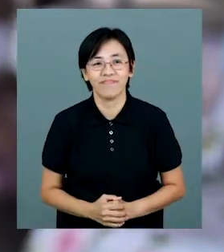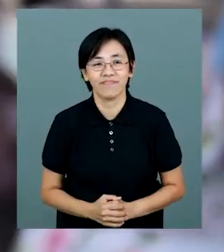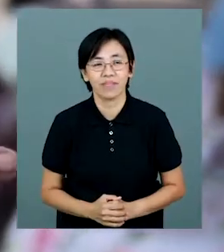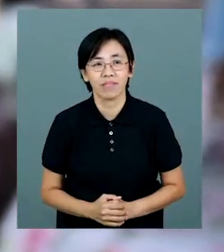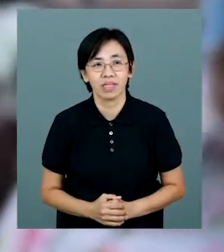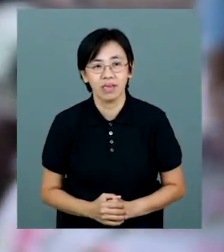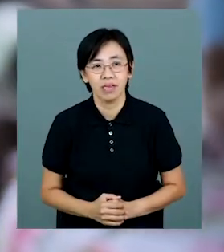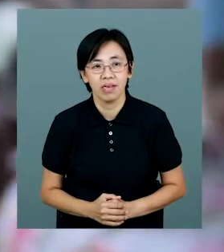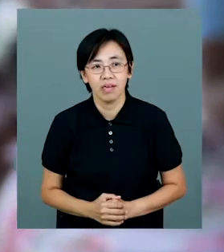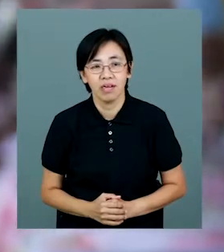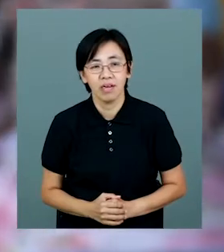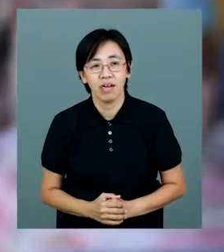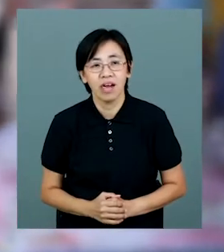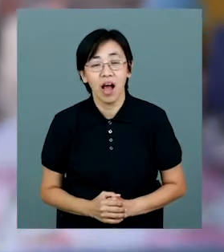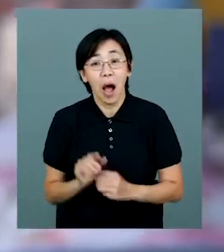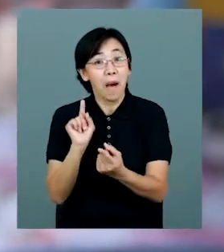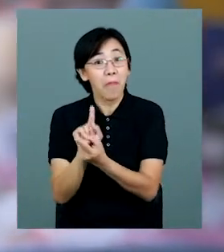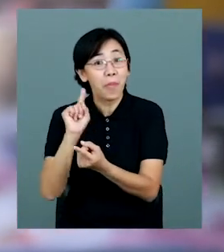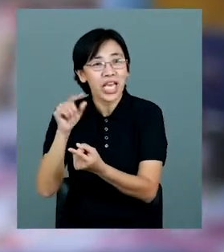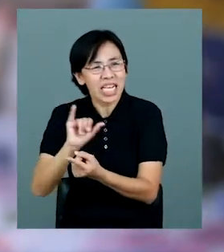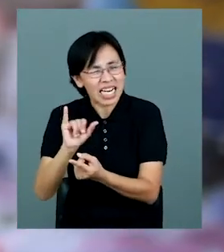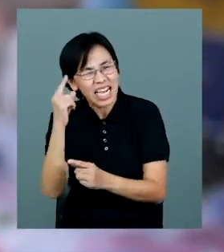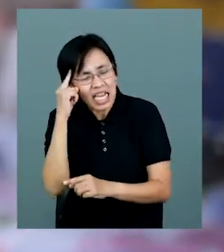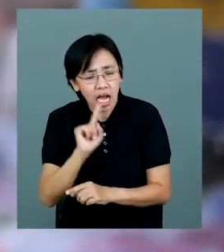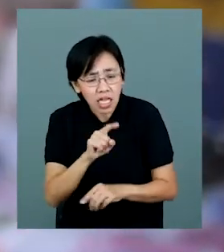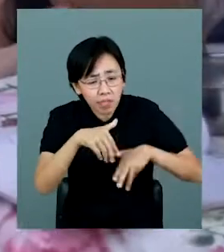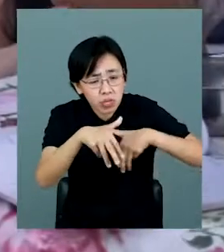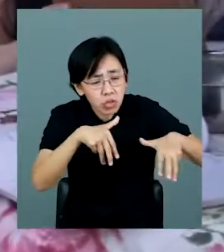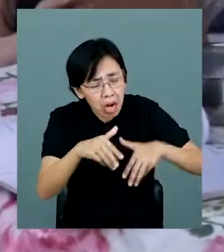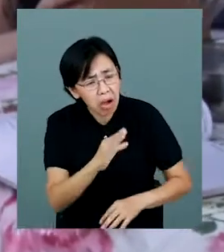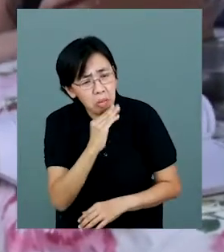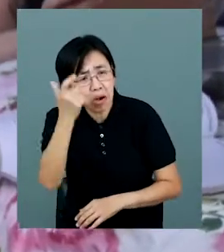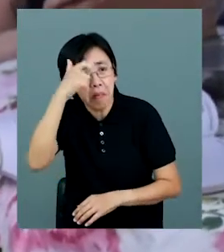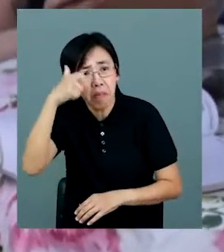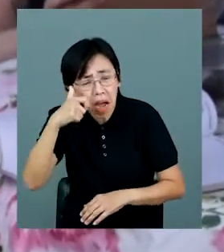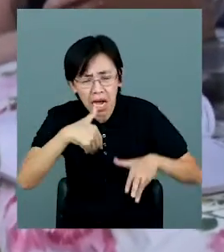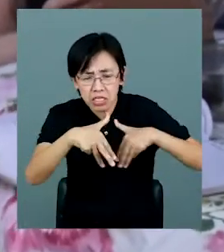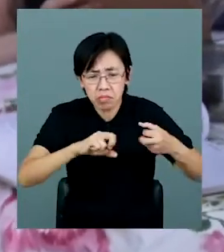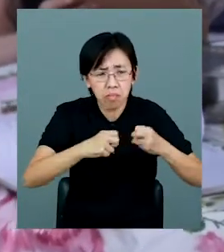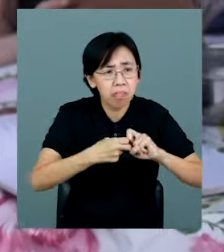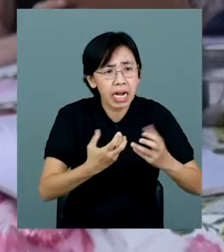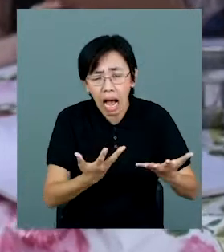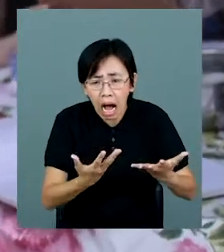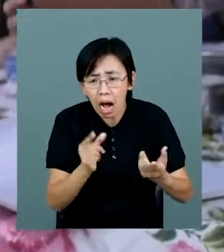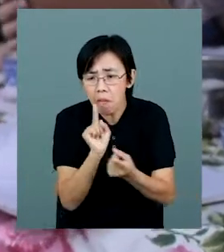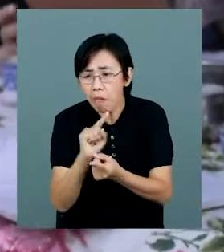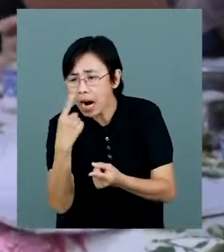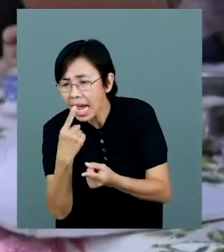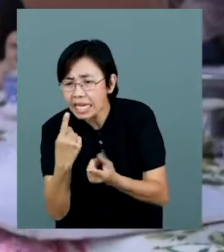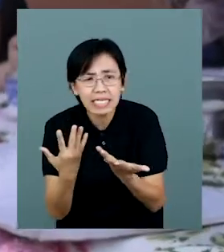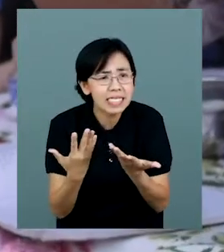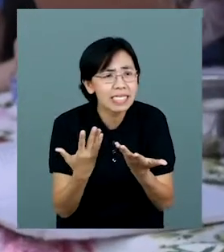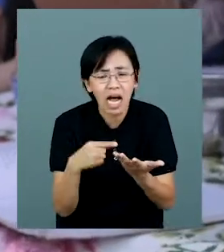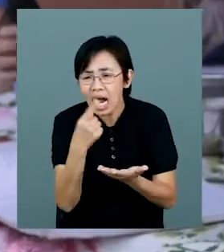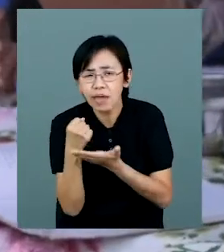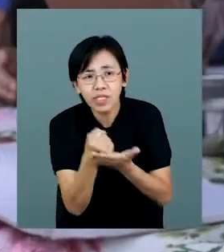ก่อนที่จะเจอมาเตมาเนี่ยเราก็ถามชาวบ้านก่อนนะคะว่าเวลาที่พี่น้องชาวเมียนมาหรือชาวบ้านเนี่ยมีปัญหาเนี่ยเขาจะไปปรึกษาใคร